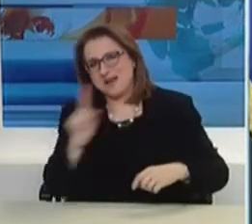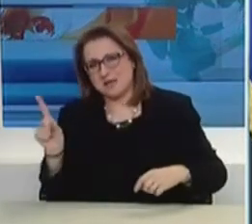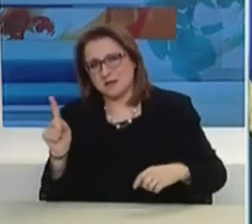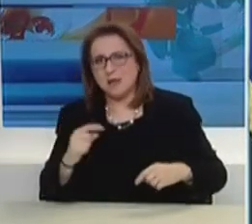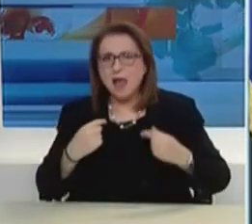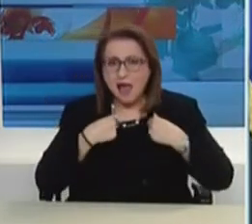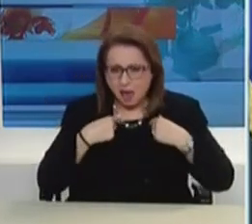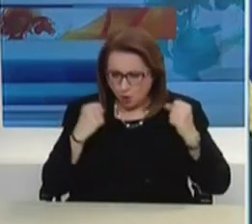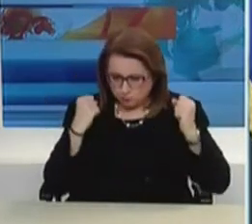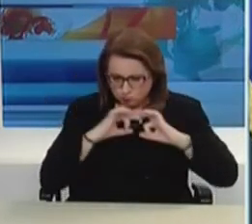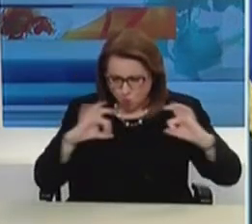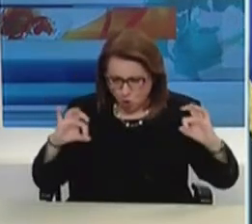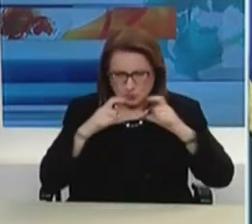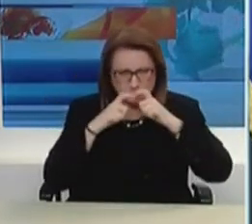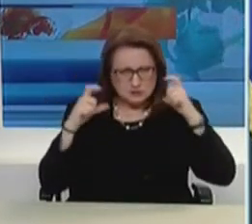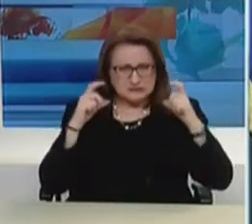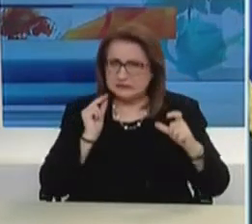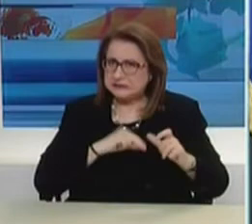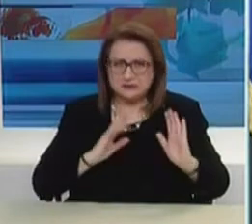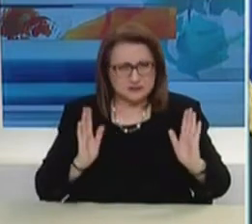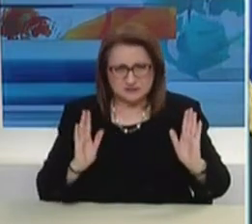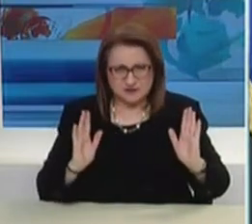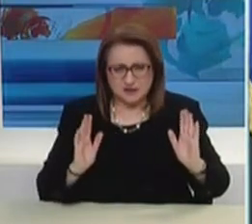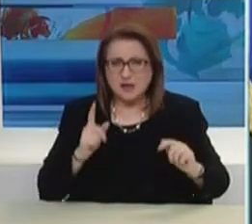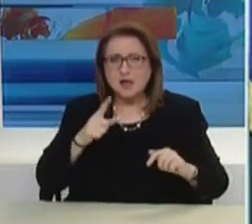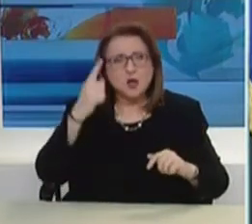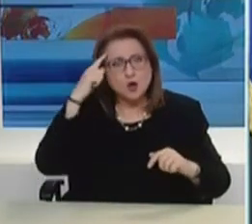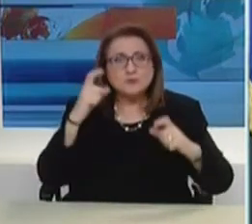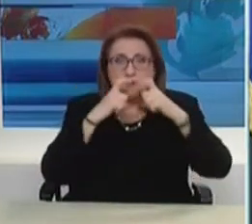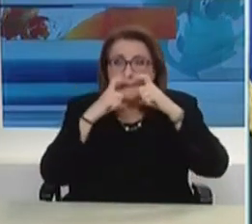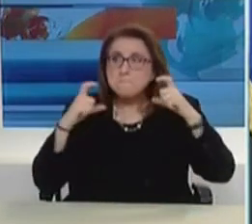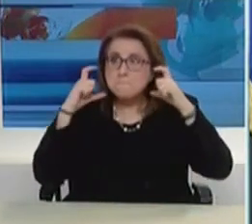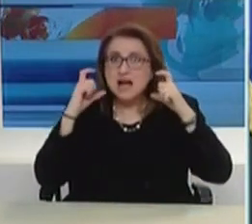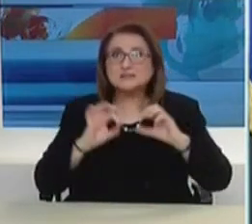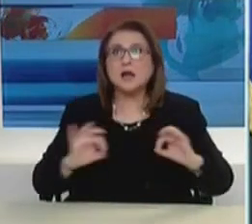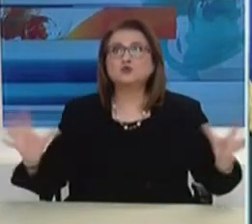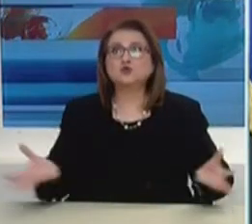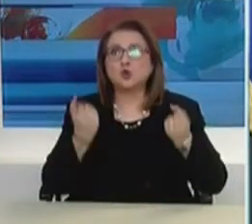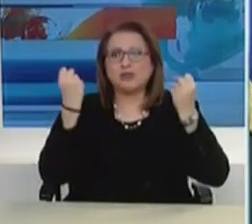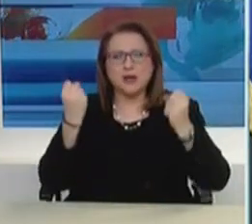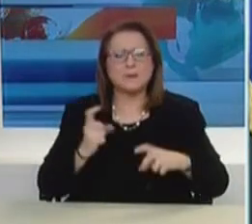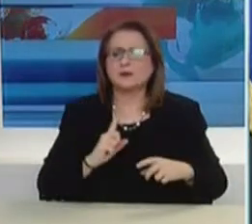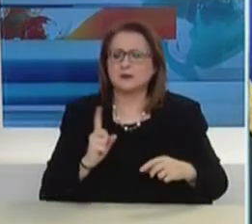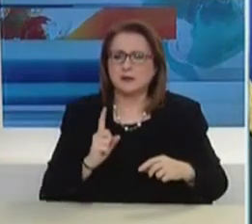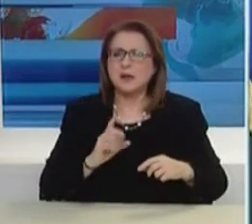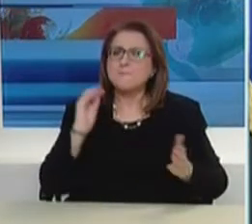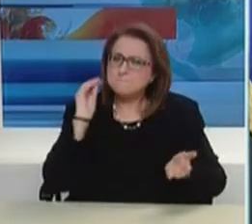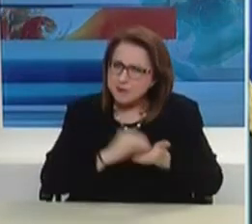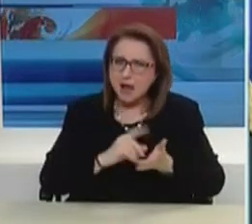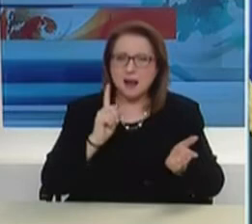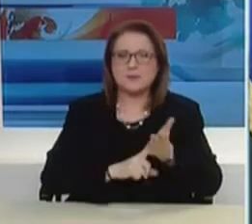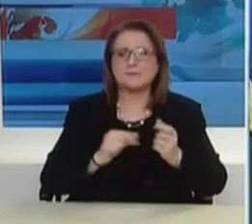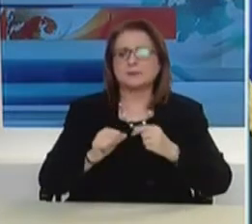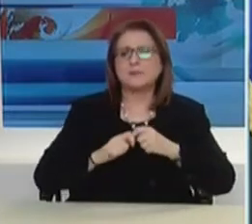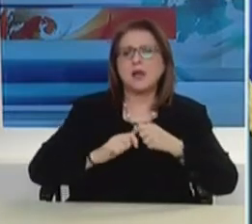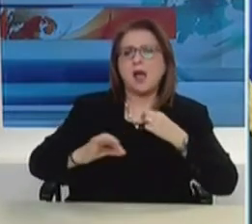Ούτως ή άλλως, μια χρήση μάσκας δεν αναιρεί το βασικό μέτρο της αποστασιοποίησης, του να διατηρούμε την απόστασή μας, που όταν τηρείται